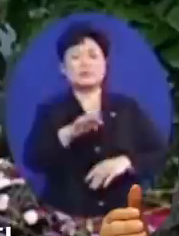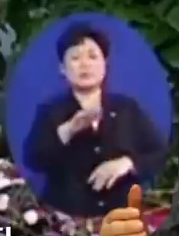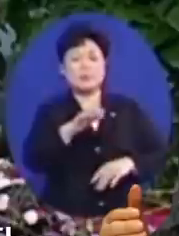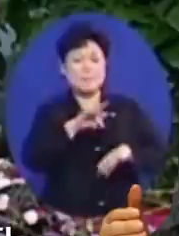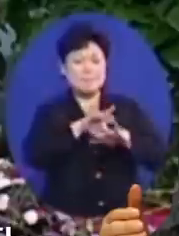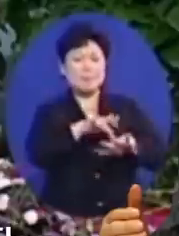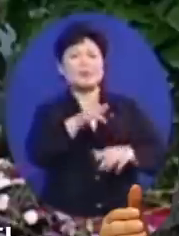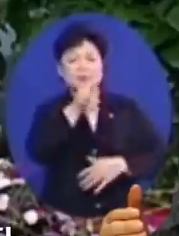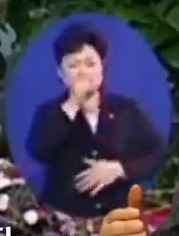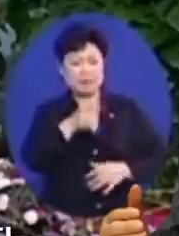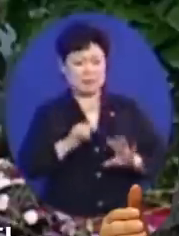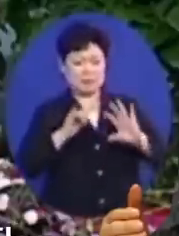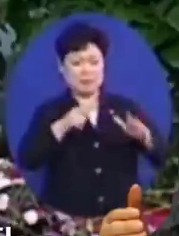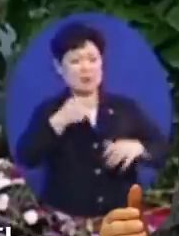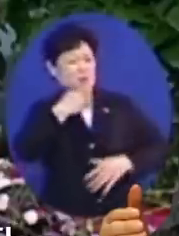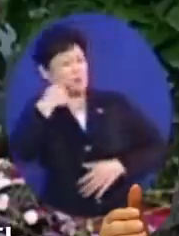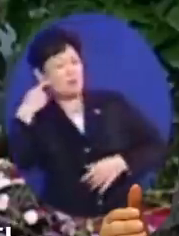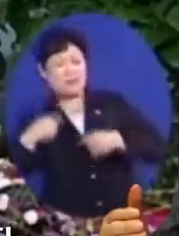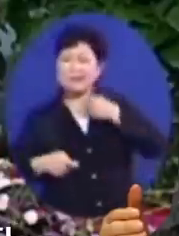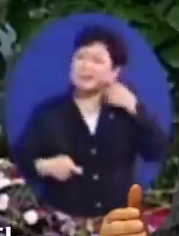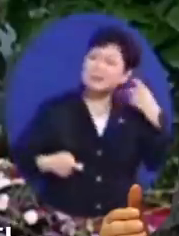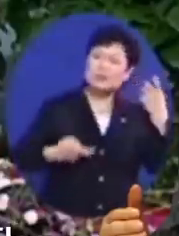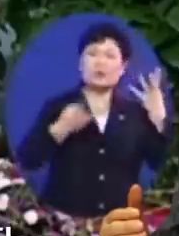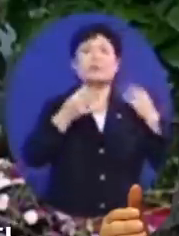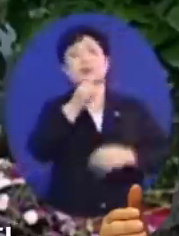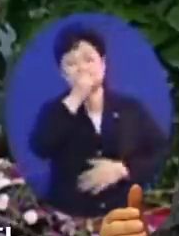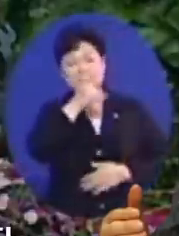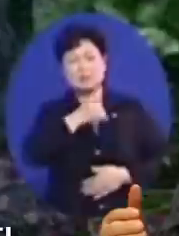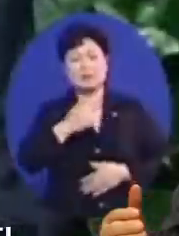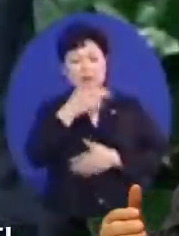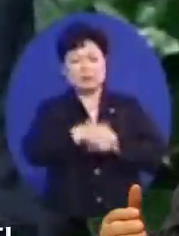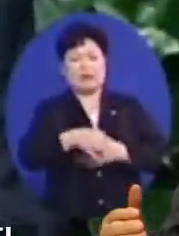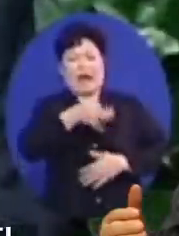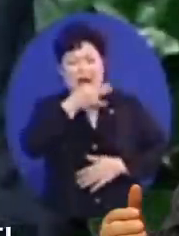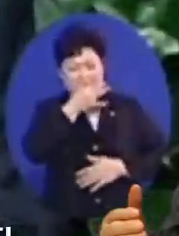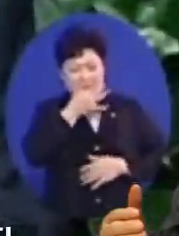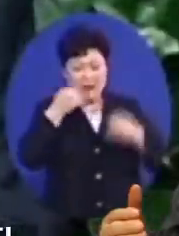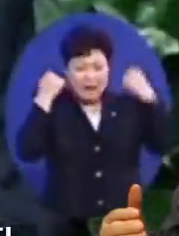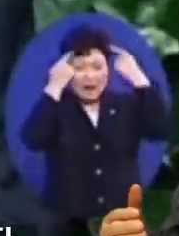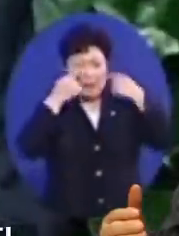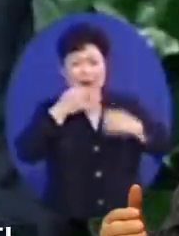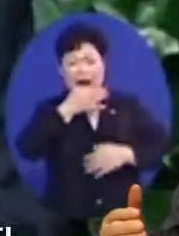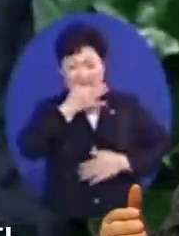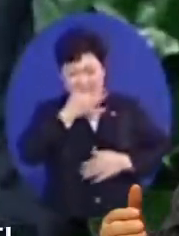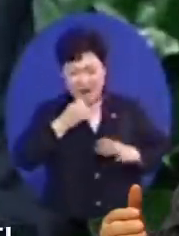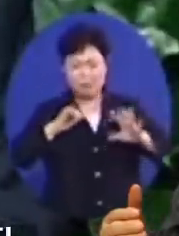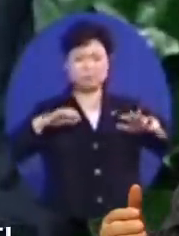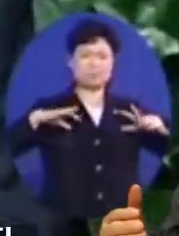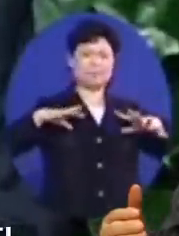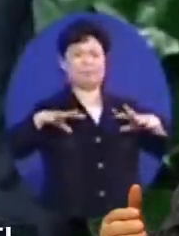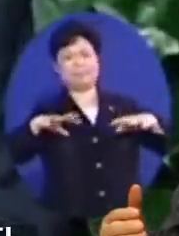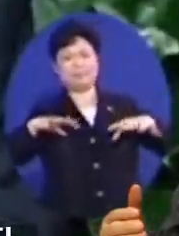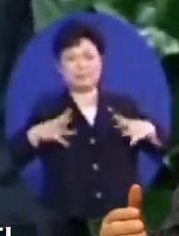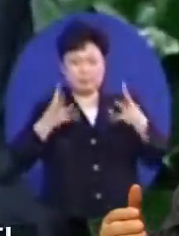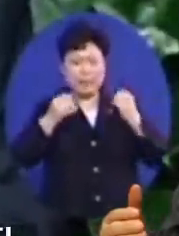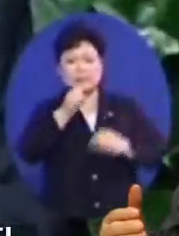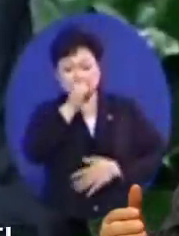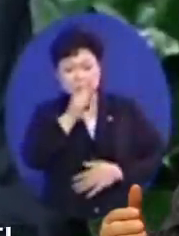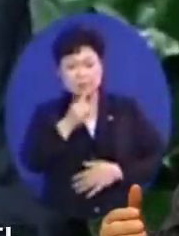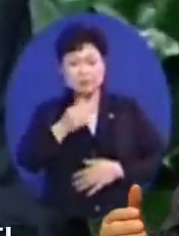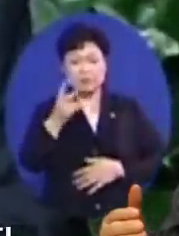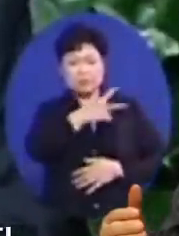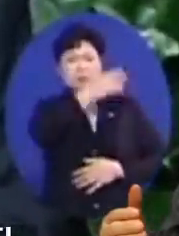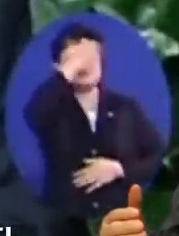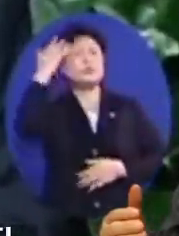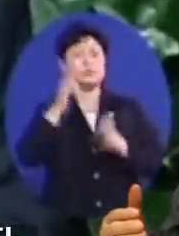이 세상에는 유혹이 많습니다. 육신의 정욕과 안목의 정욕과 이생의 자랑의 유혹이 굉장히 많습니다. 더구나